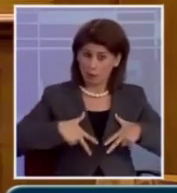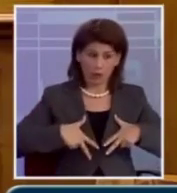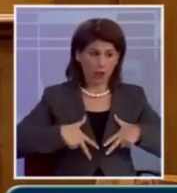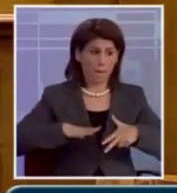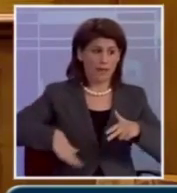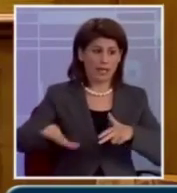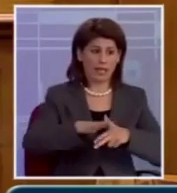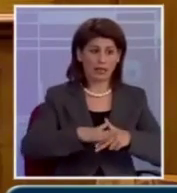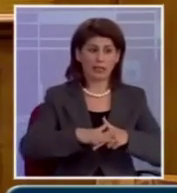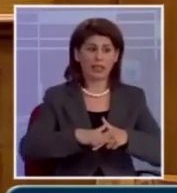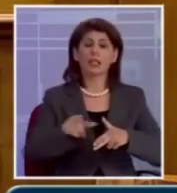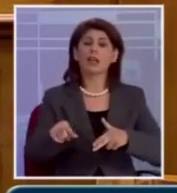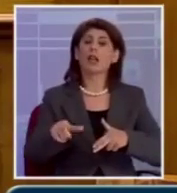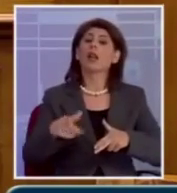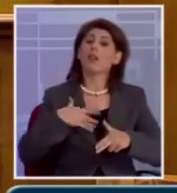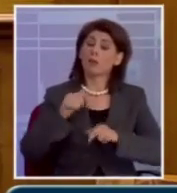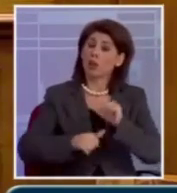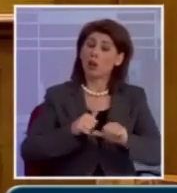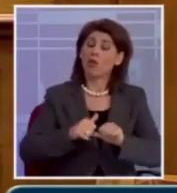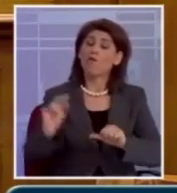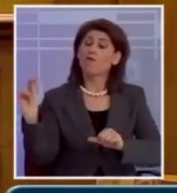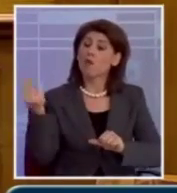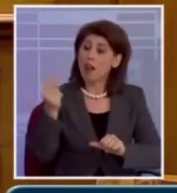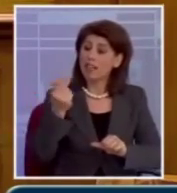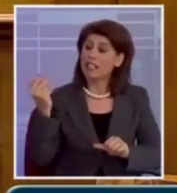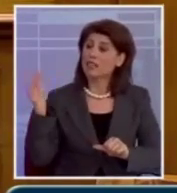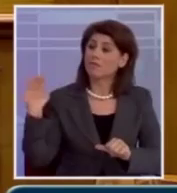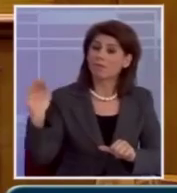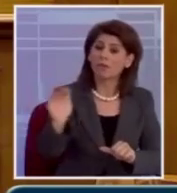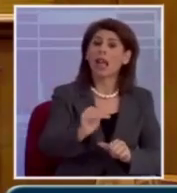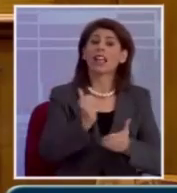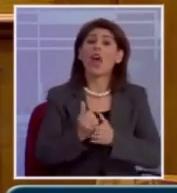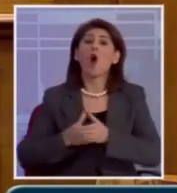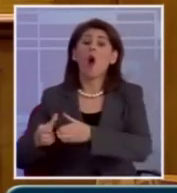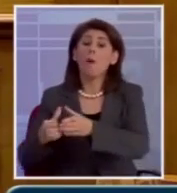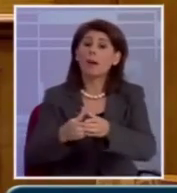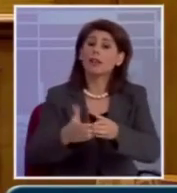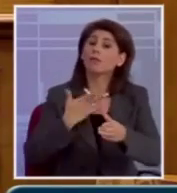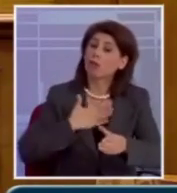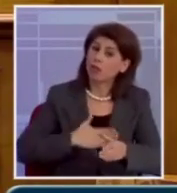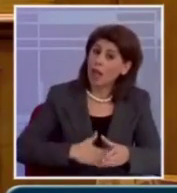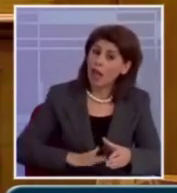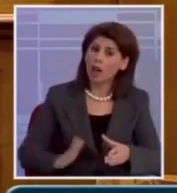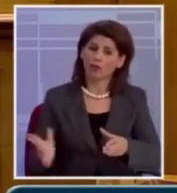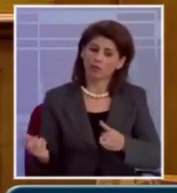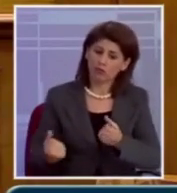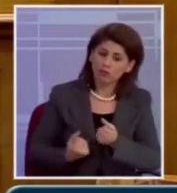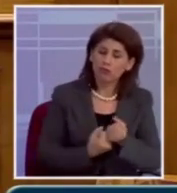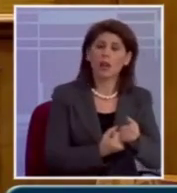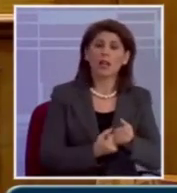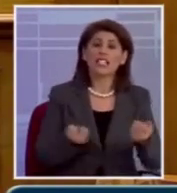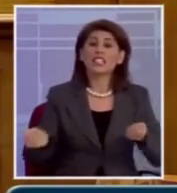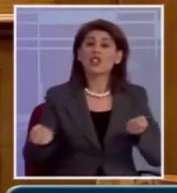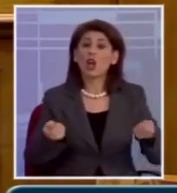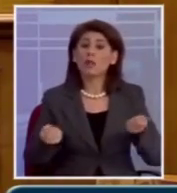τα κόμματα που έχουν την επιθυμία ή την θέληση να συμβάλλουν στο συντονισμό για